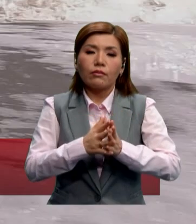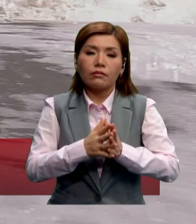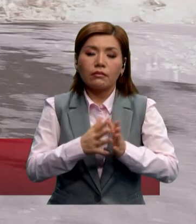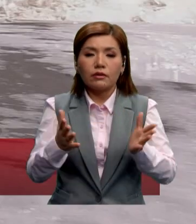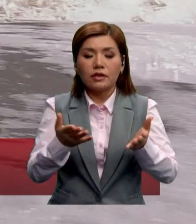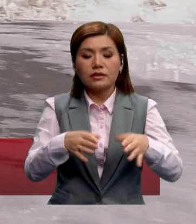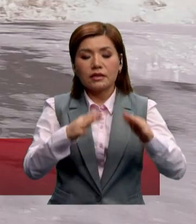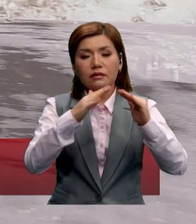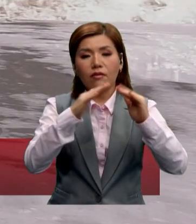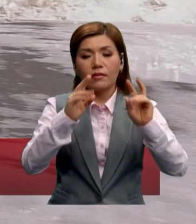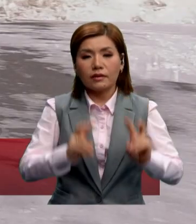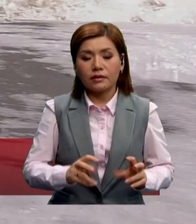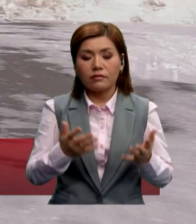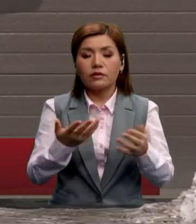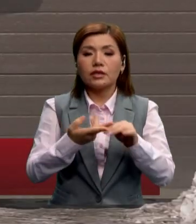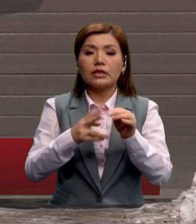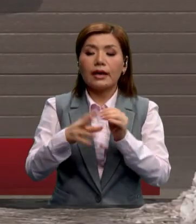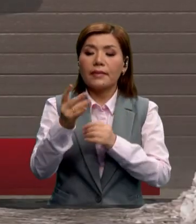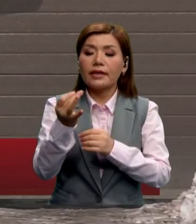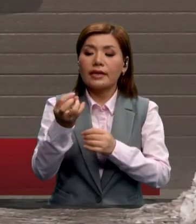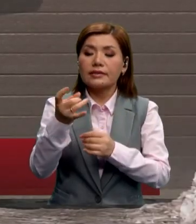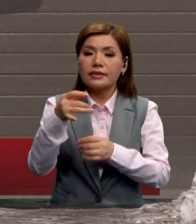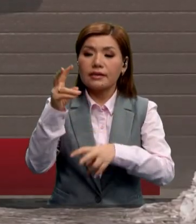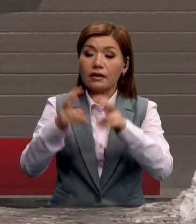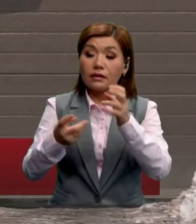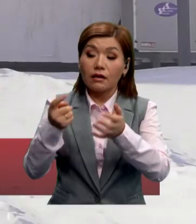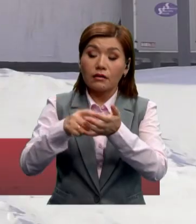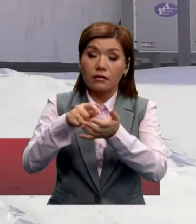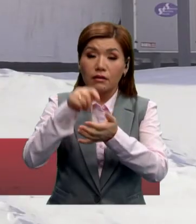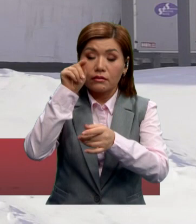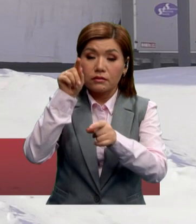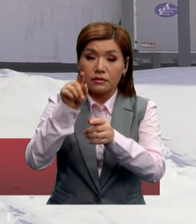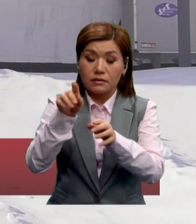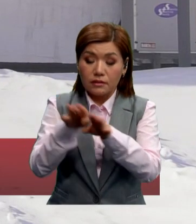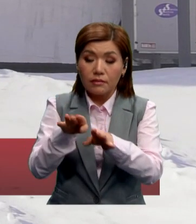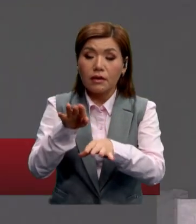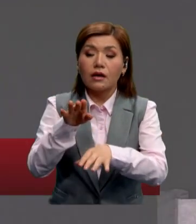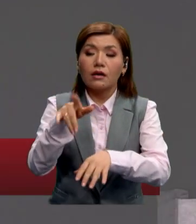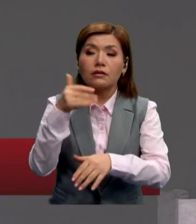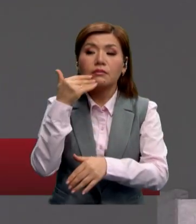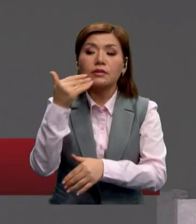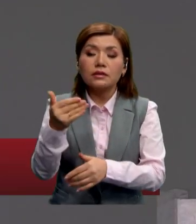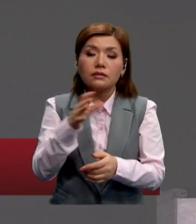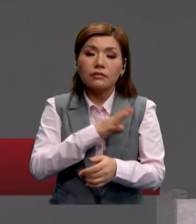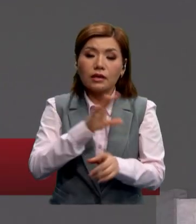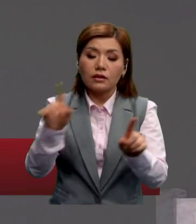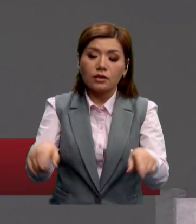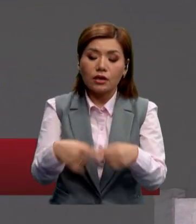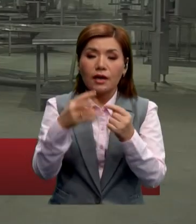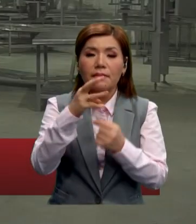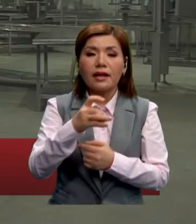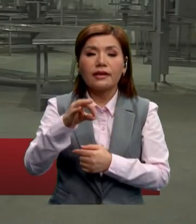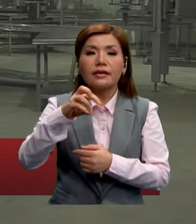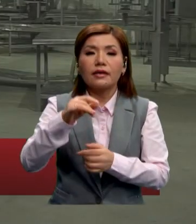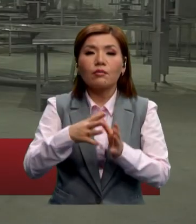тяжело. Былтыр модернизацияға жабылған кезде құс фабрикасының директорымен жолыққанбыз. Сол кезде кәсіпорынды қайта жаңғырту үшін миллиард